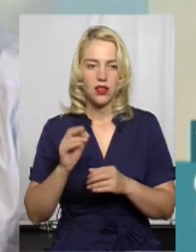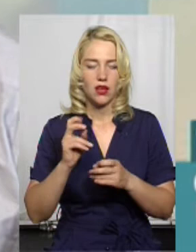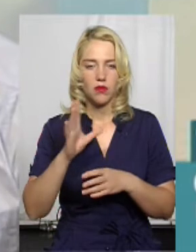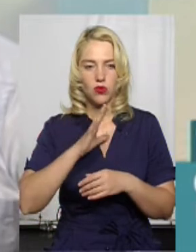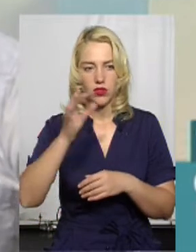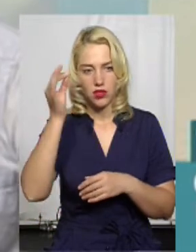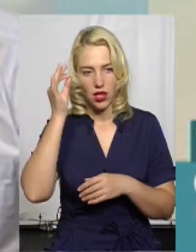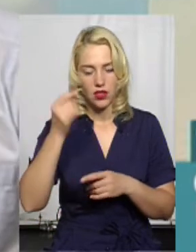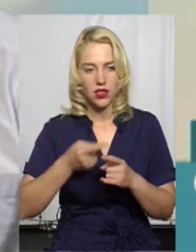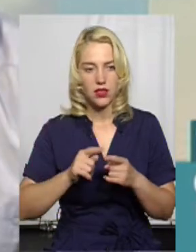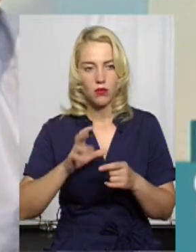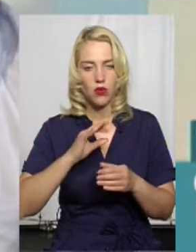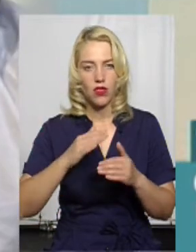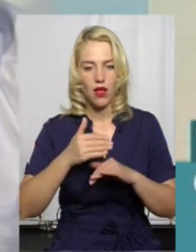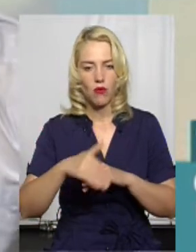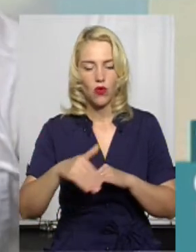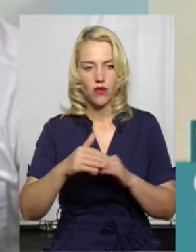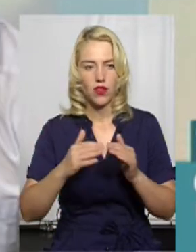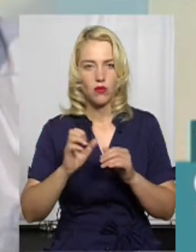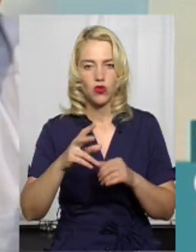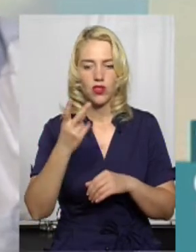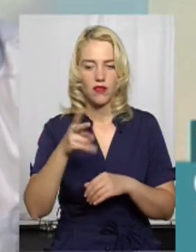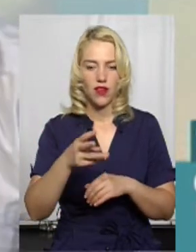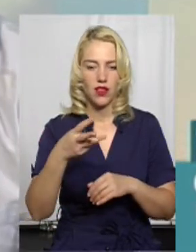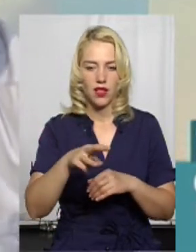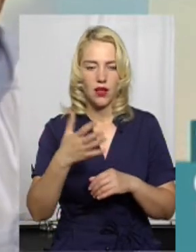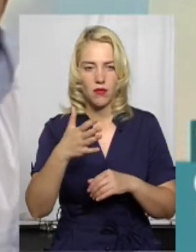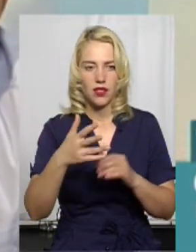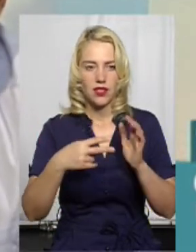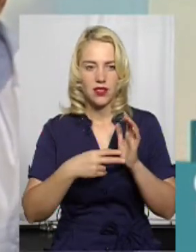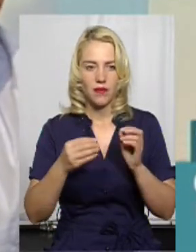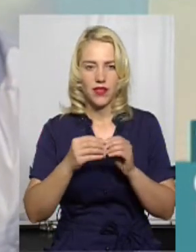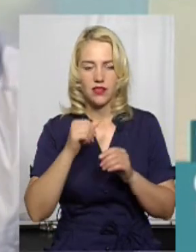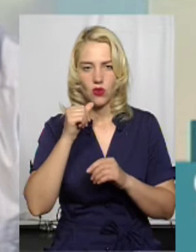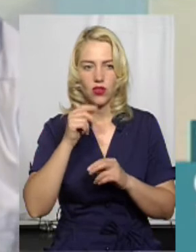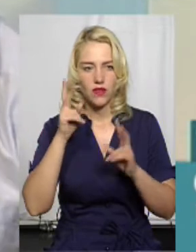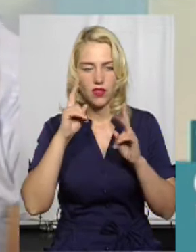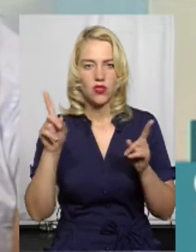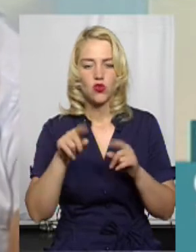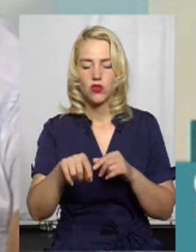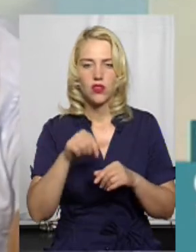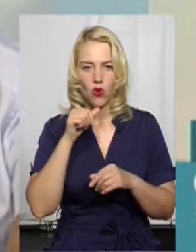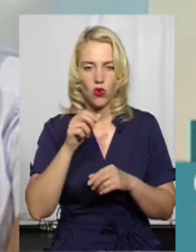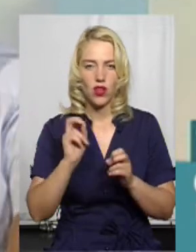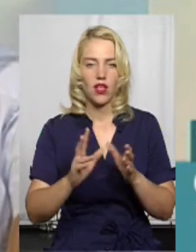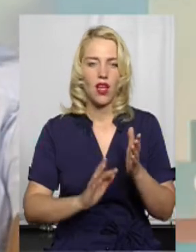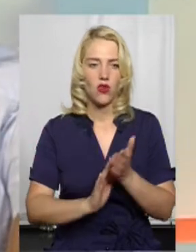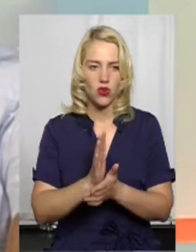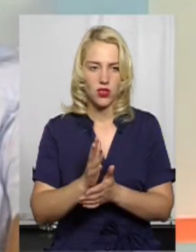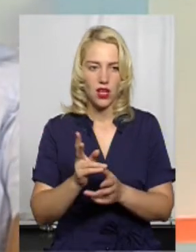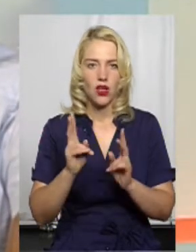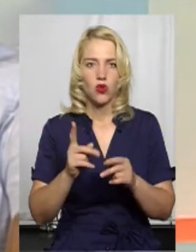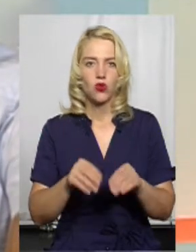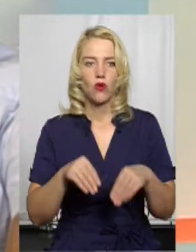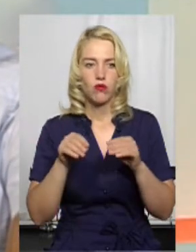було згадано, в кожного на подвір'ї може рости 2, 3, 5, 7, 10 горіхів, але ніхто не знає, що то за горіхи, як вони ростуть,